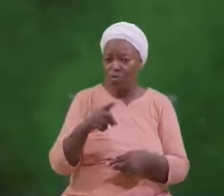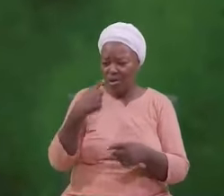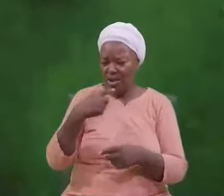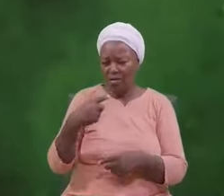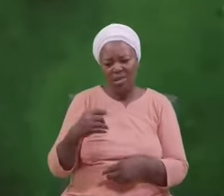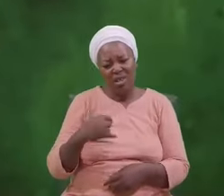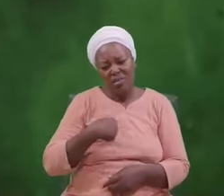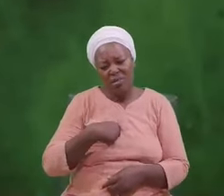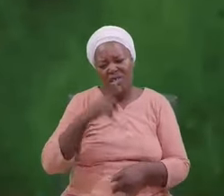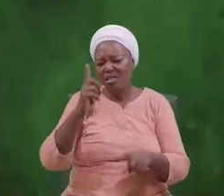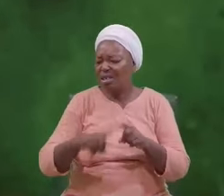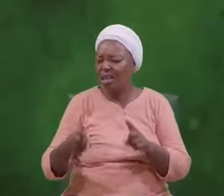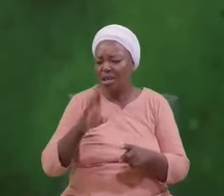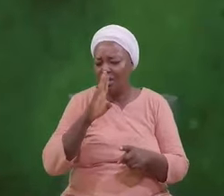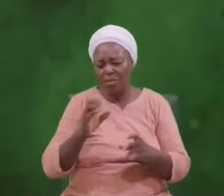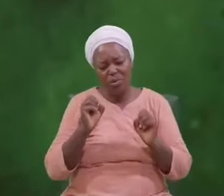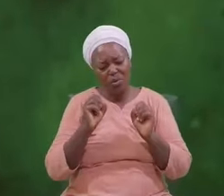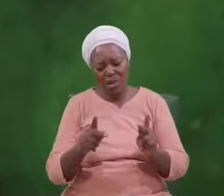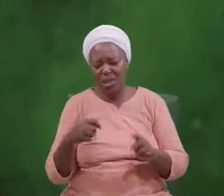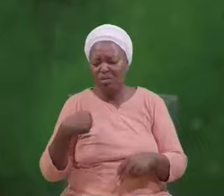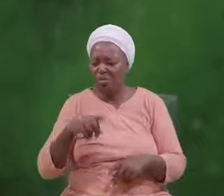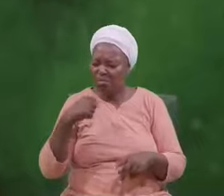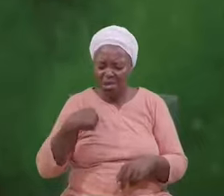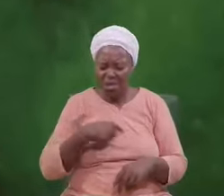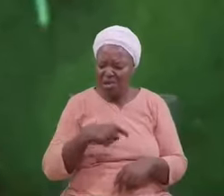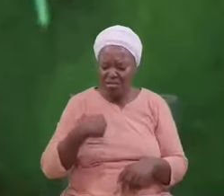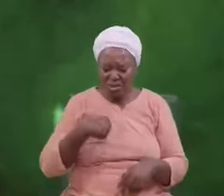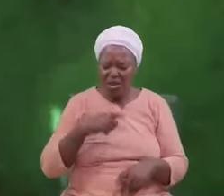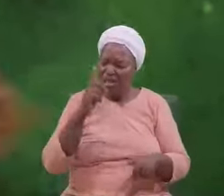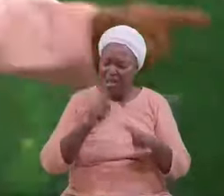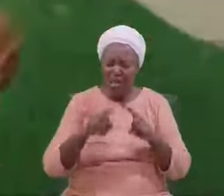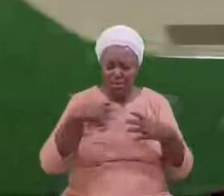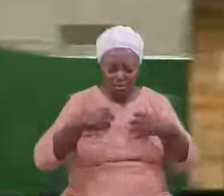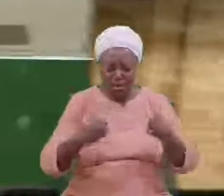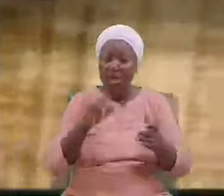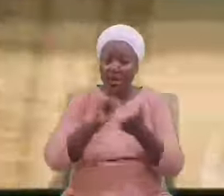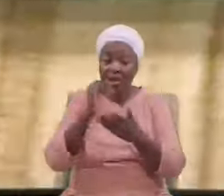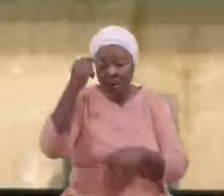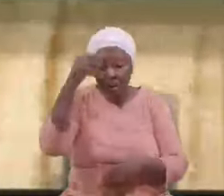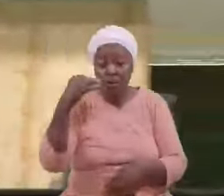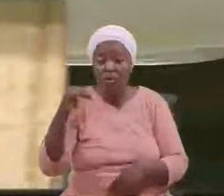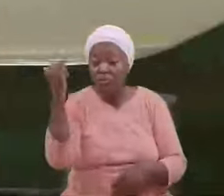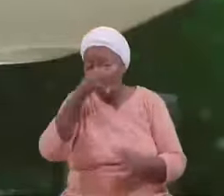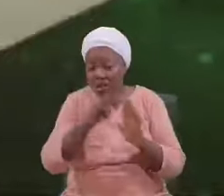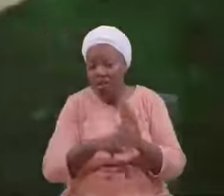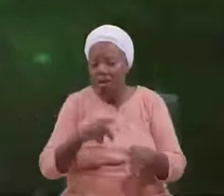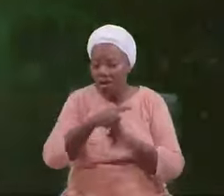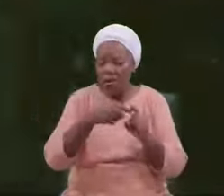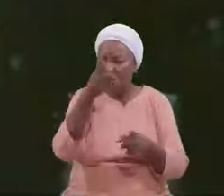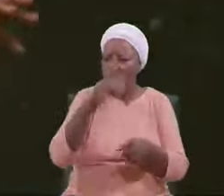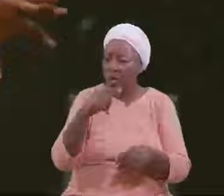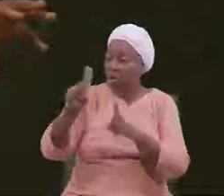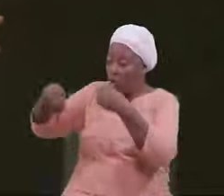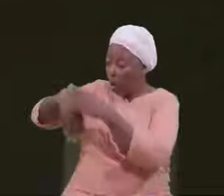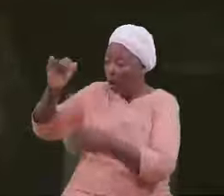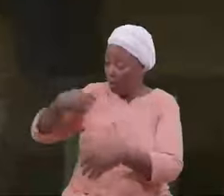guéri ». Ça, c'est la pensée de la folie. Quand Dieu a dit « sors » et j'ai pourvu un boulot